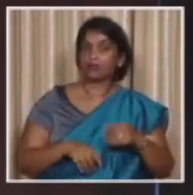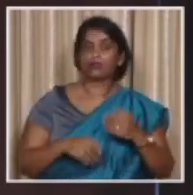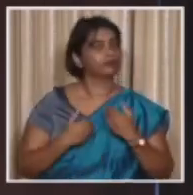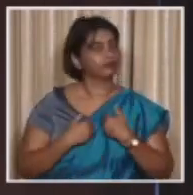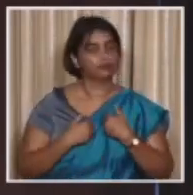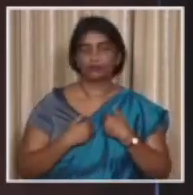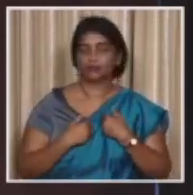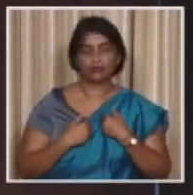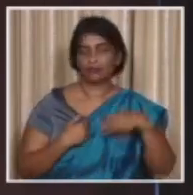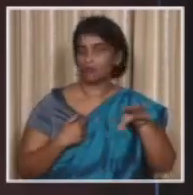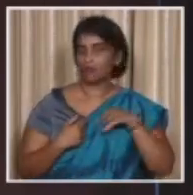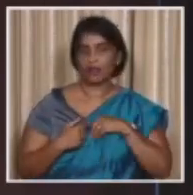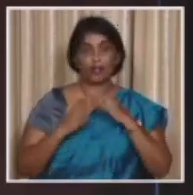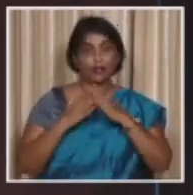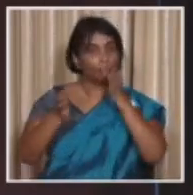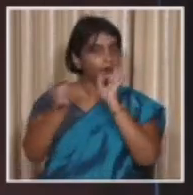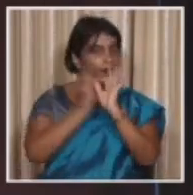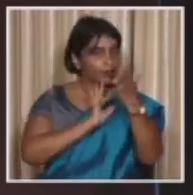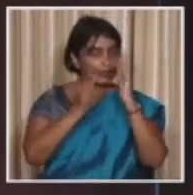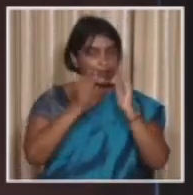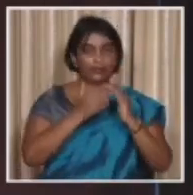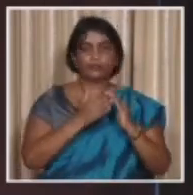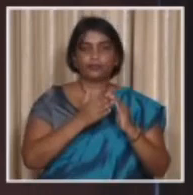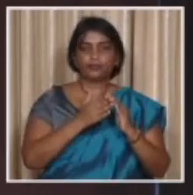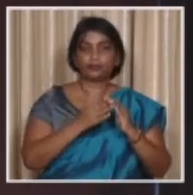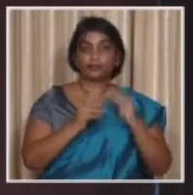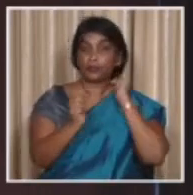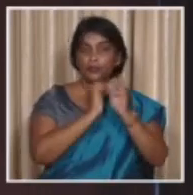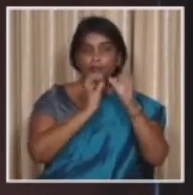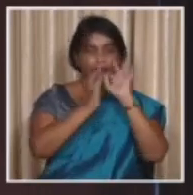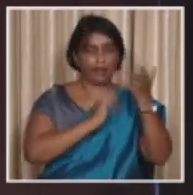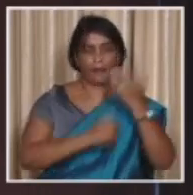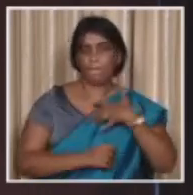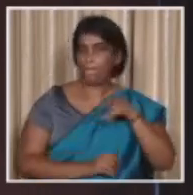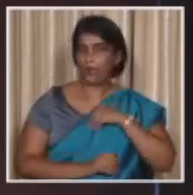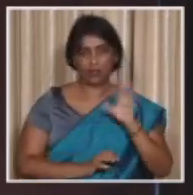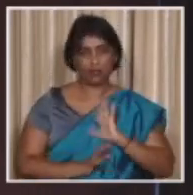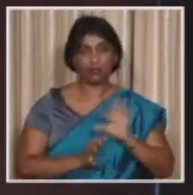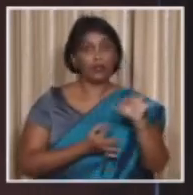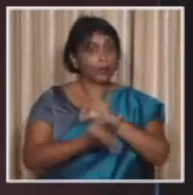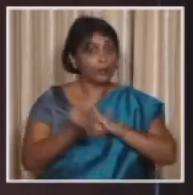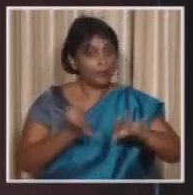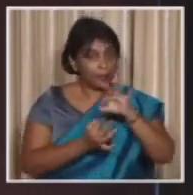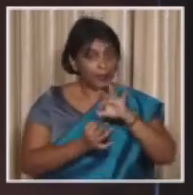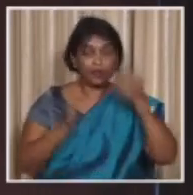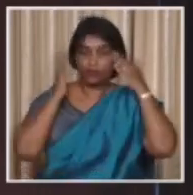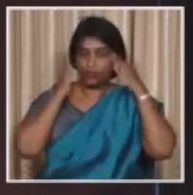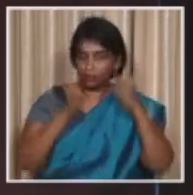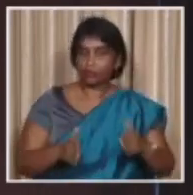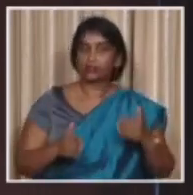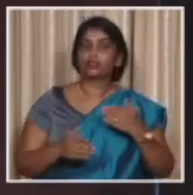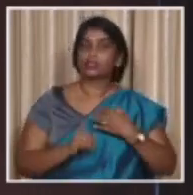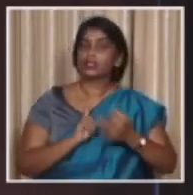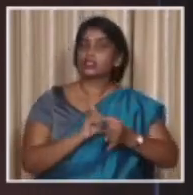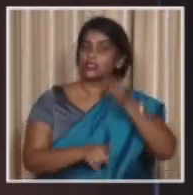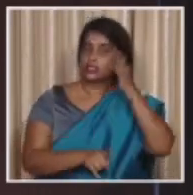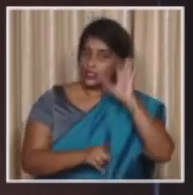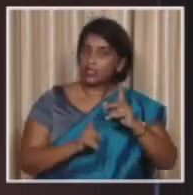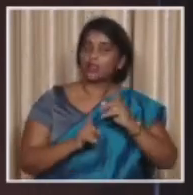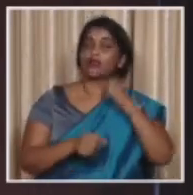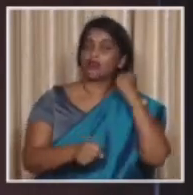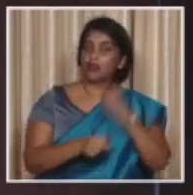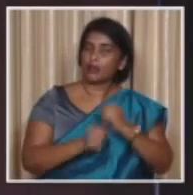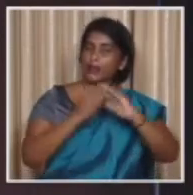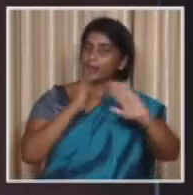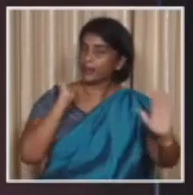අපි එකඟ නැහැ. ගෙවල් කින තියෙන ඒවට මේ බස් කින තියෙන අපි එකඟ නැහැ. ප්‍රජාතන්ත්‍රවාදී රාමුව ඇතුළත ජනාධිපතිවයි